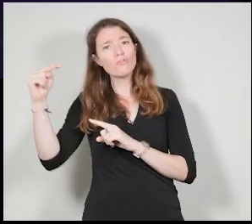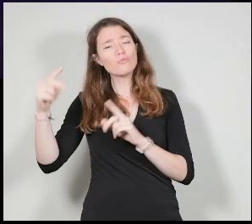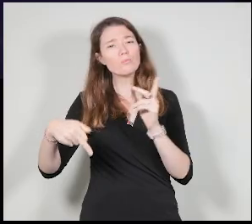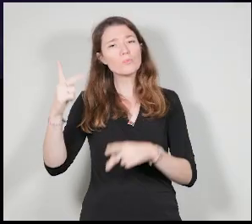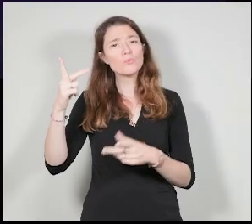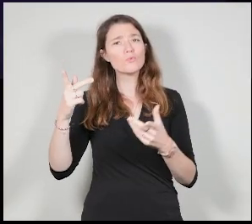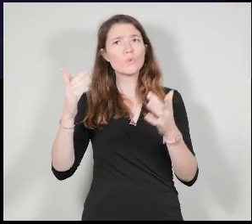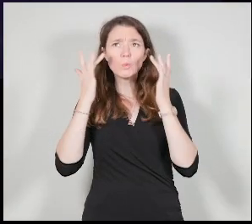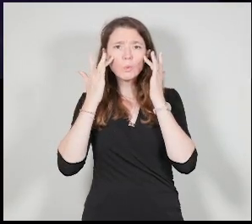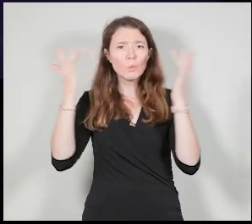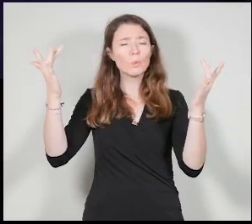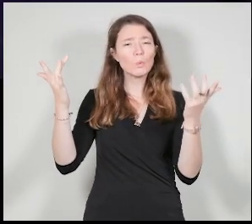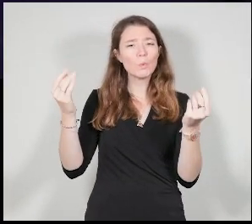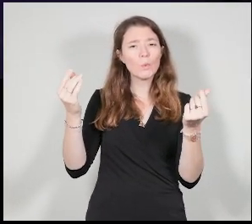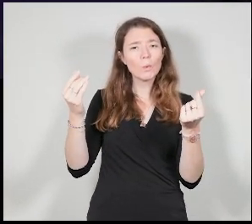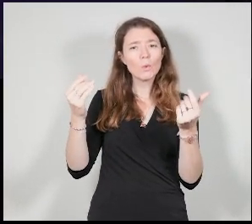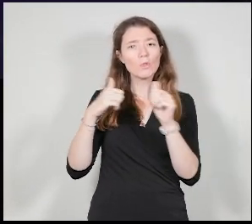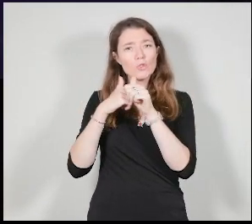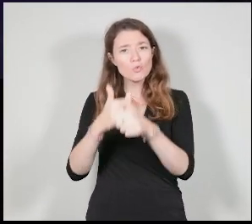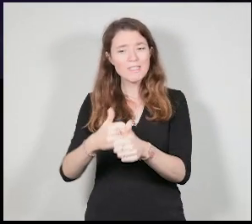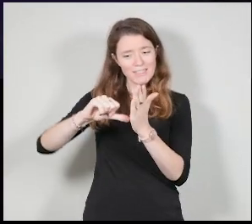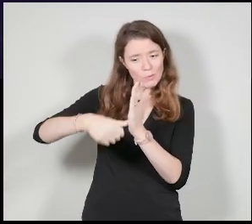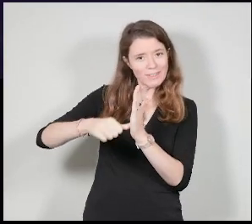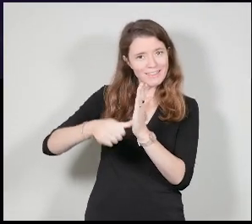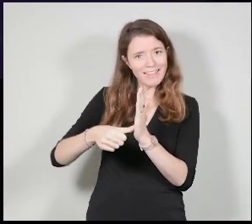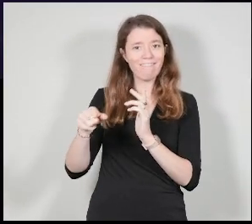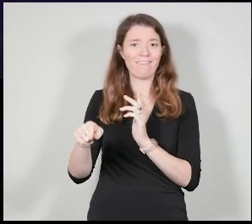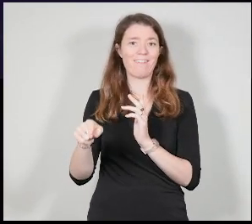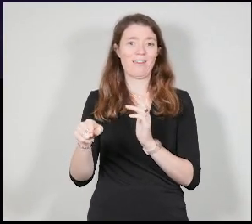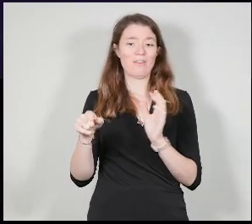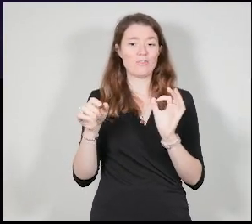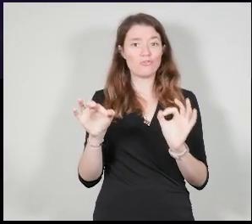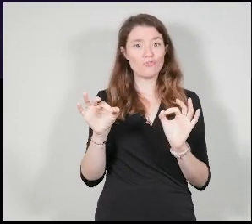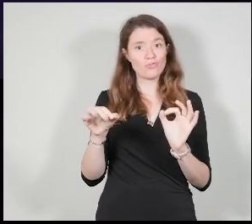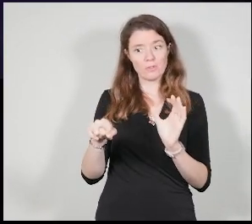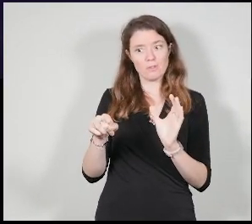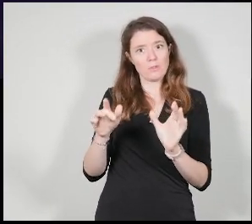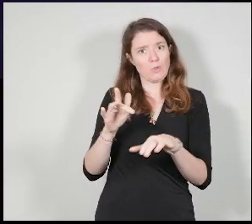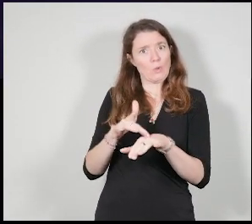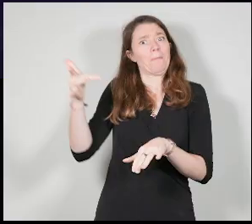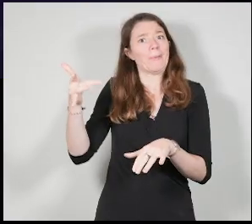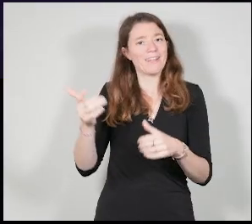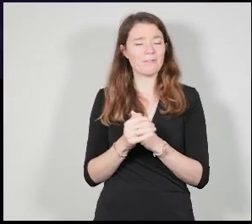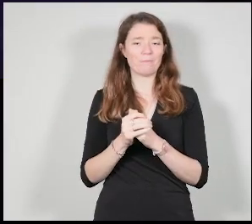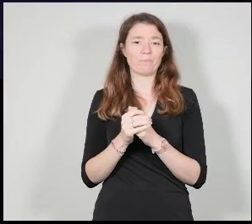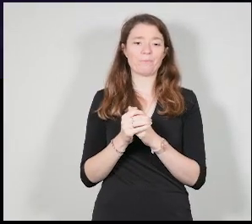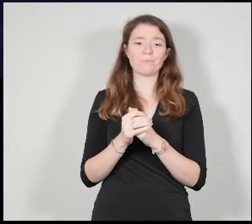des cultures très fondées sur l'identité, il y a des choses très très sensibles, et